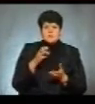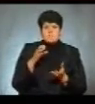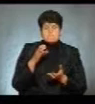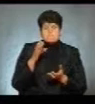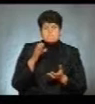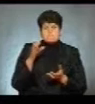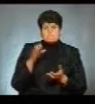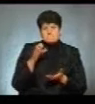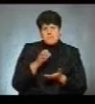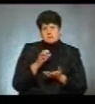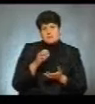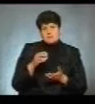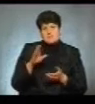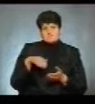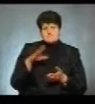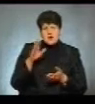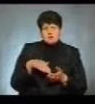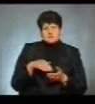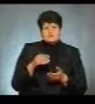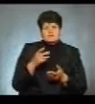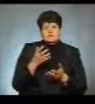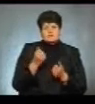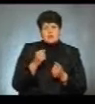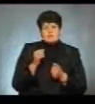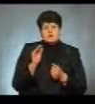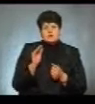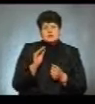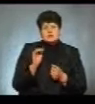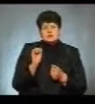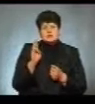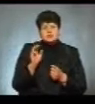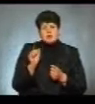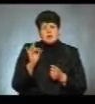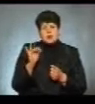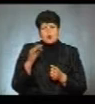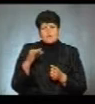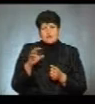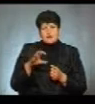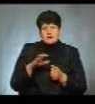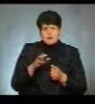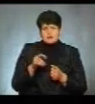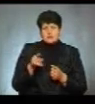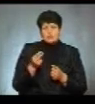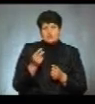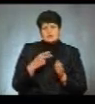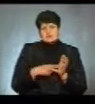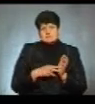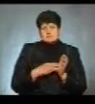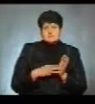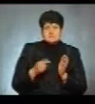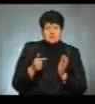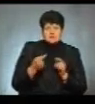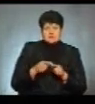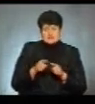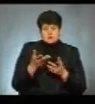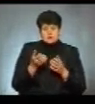візьмемо шаровий кран, який, я думаю, приватні підприємства, можливо, міняють в підвалах, один шаровий кран коштує 70-80 гривень. Розумієте, це,